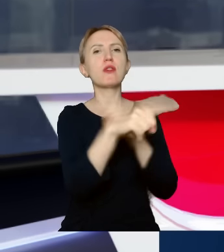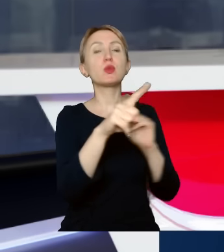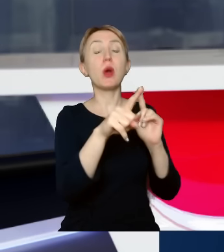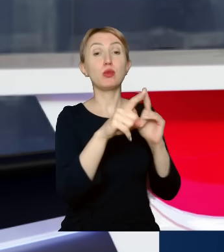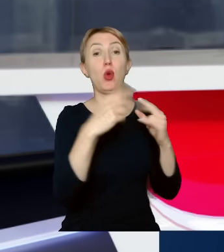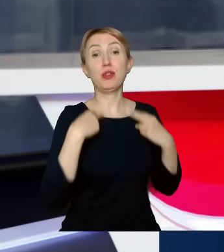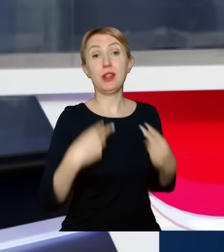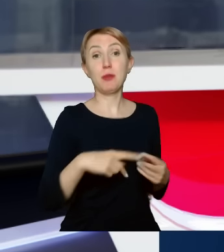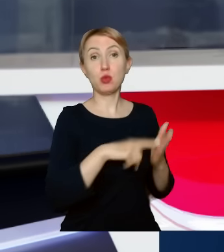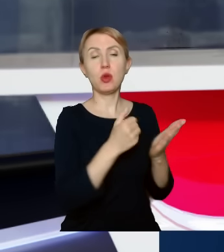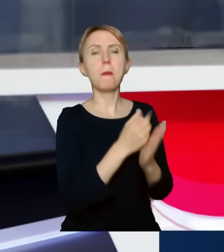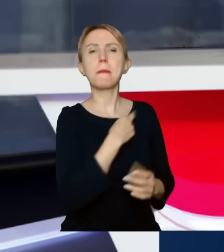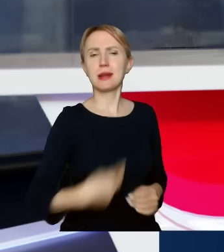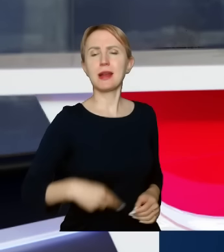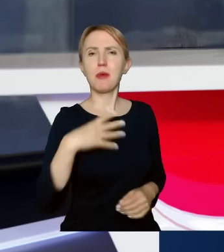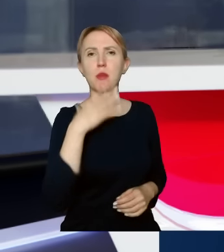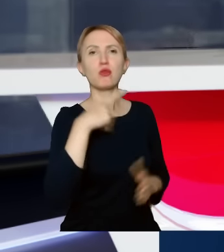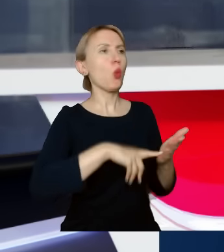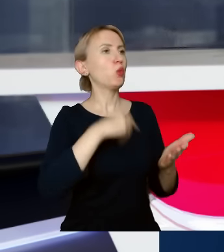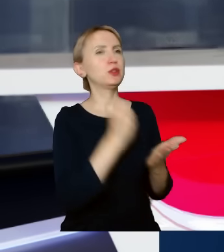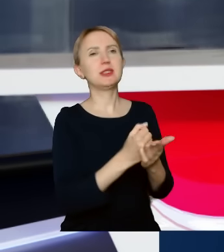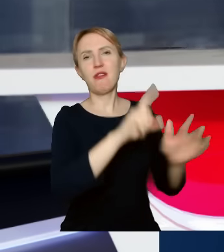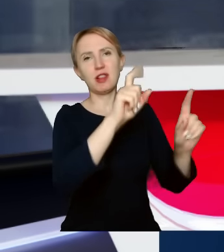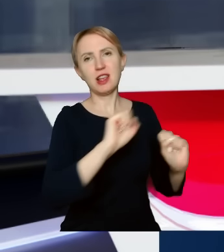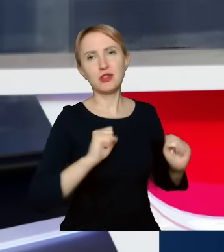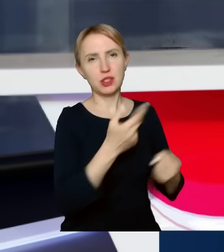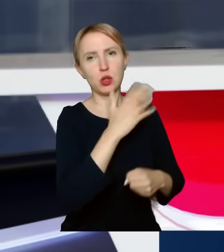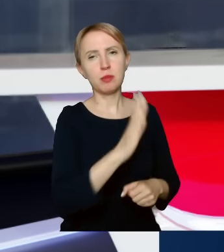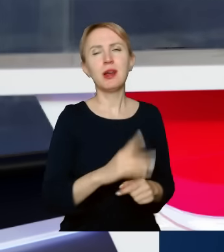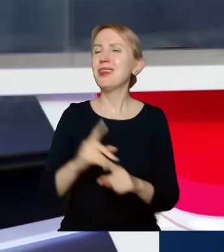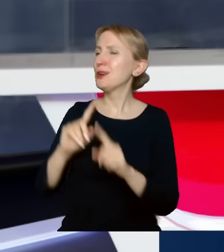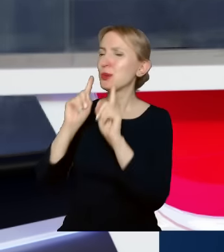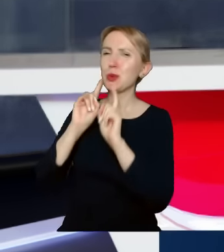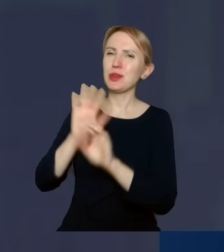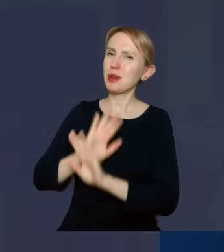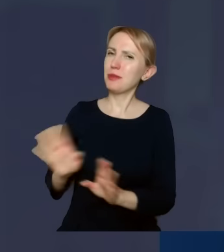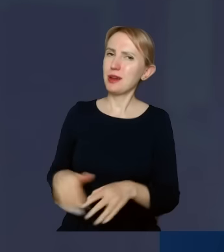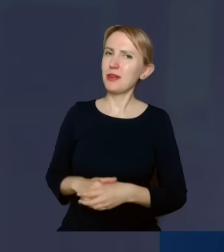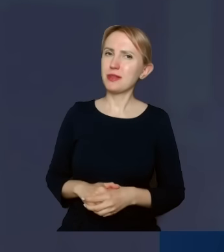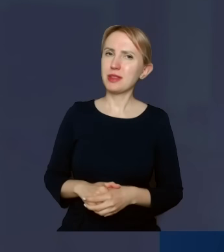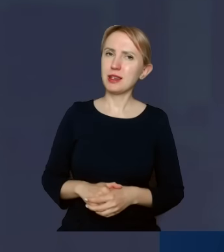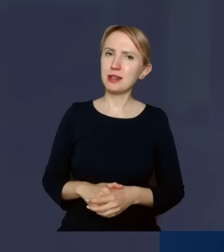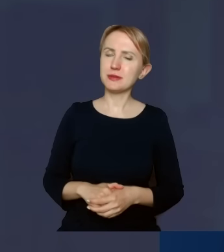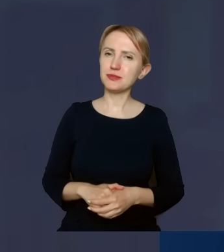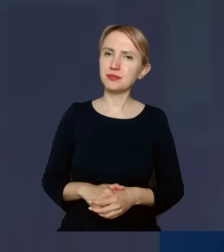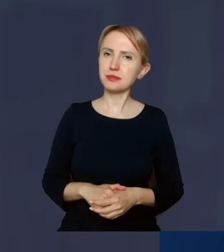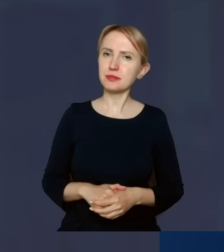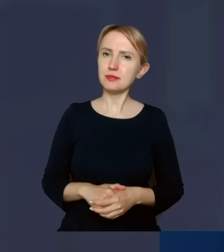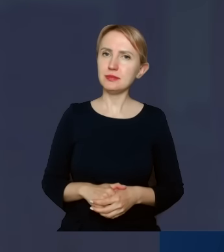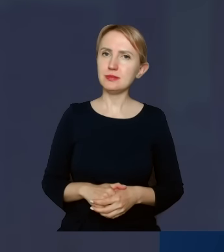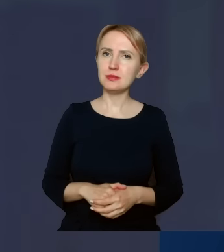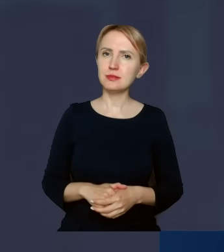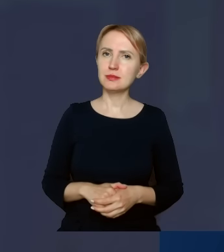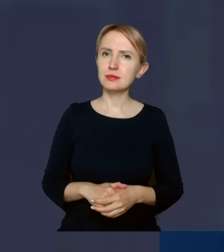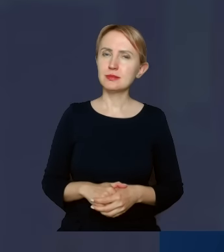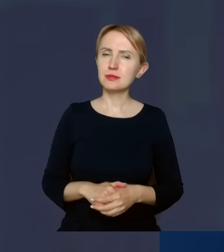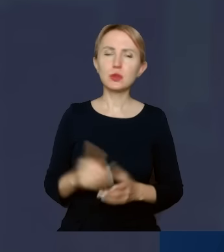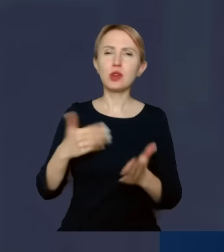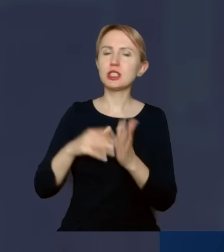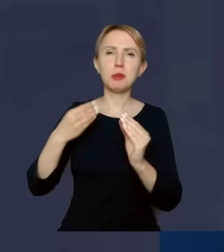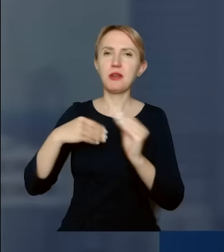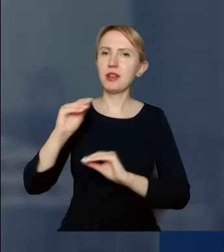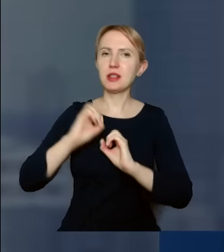pan premier mówił, no to ustawa w ogóle nie wejdzie w życie. To jest nieprawda i to jest jakby całkowicie tutaj, tu w ogóle nie ma o czym mówić. Nie ma o